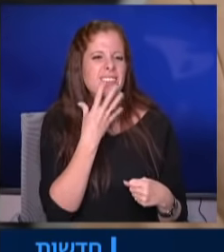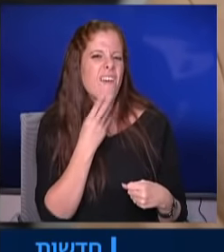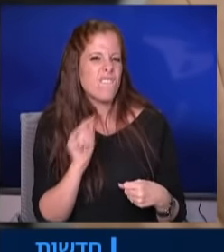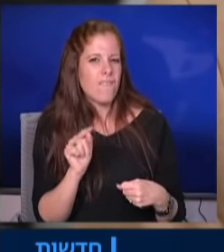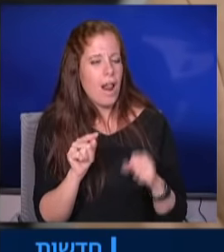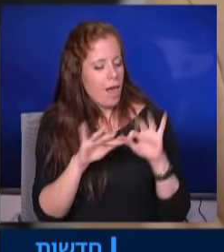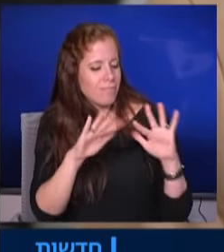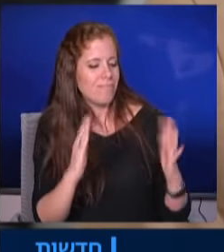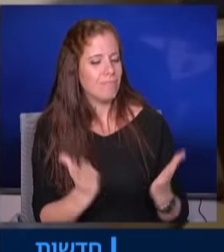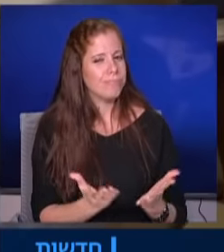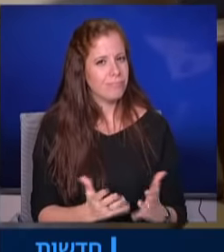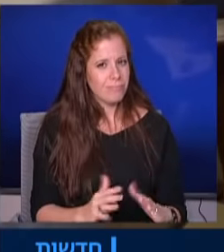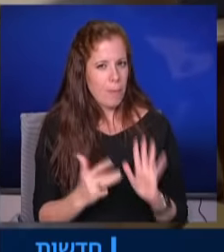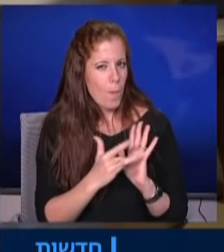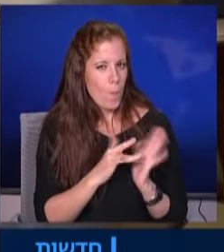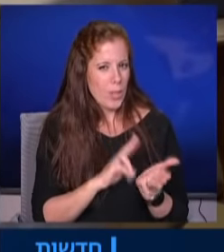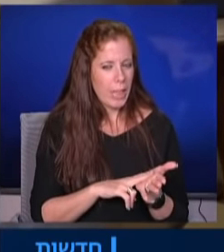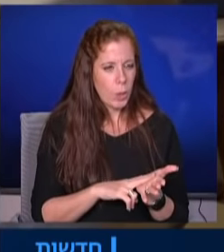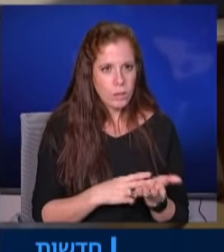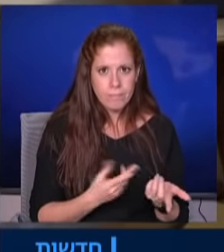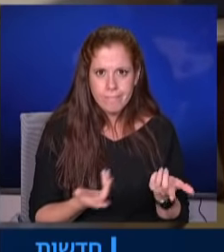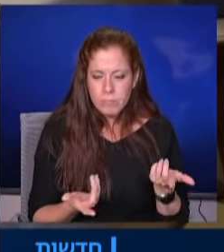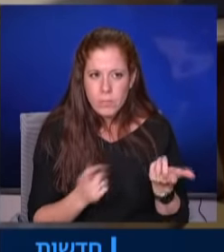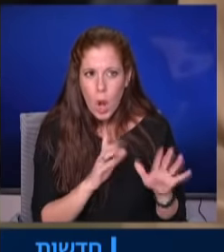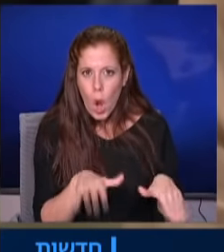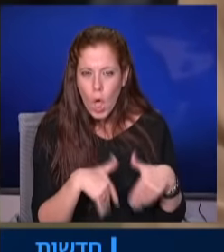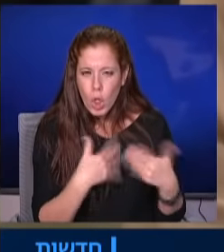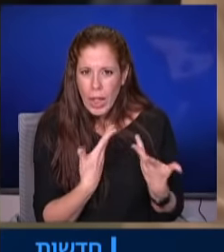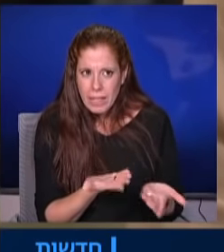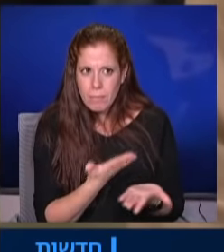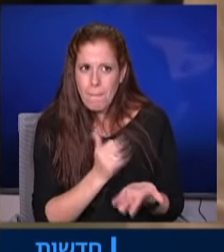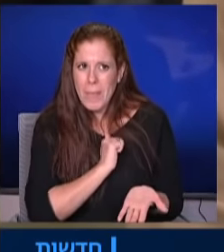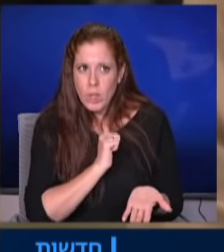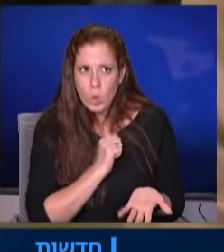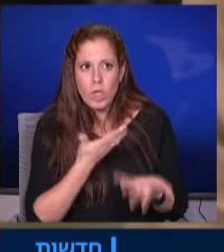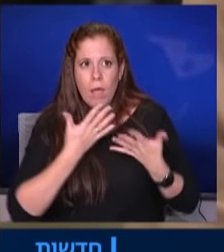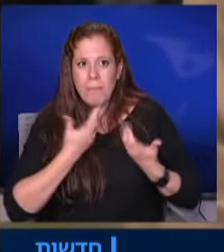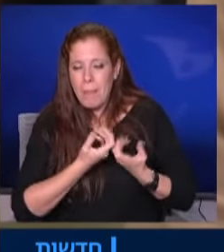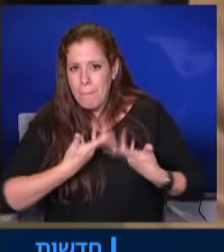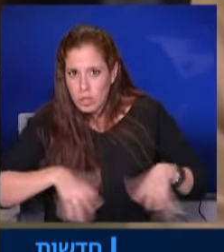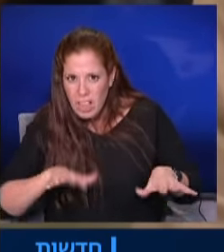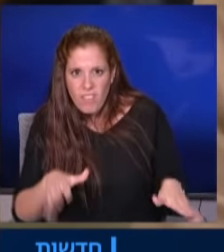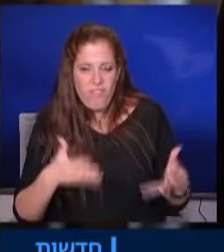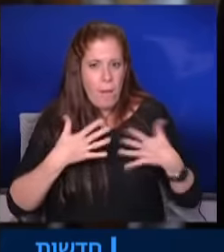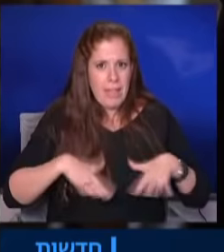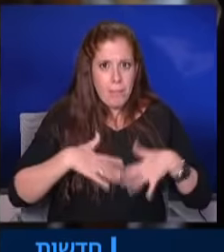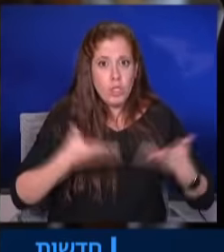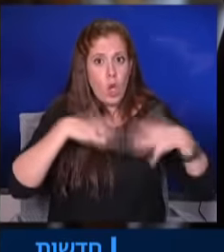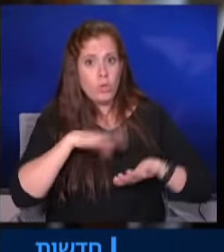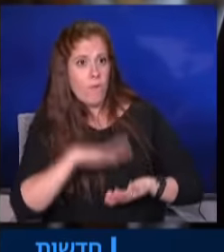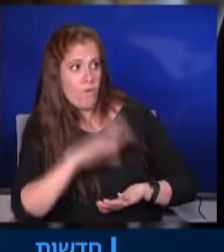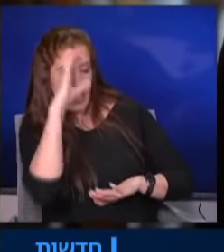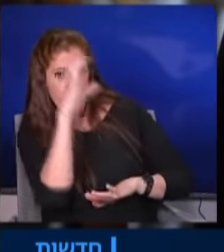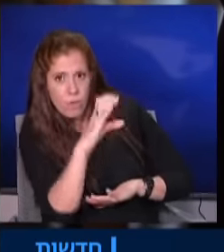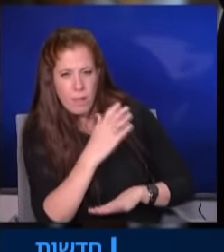התעגלת במקומות הנכונים. לא נותנים למטופלת פרטיות כאשר היא מתפשטת ומתלבשת, הרופא יושב וצופה בה. יחס לא